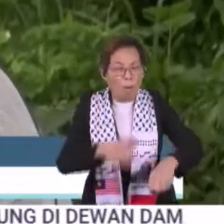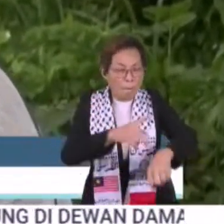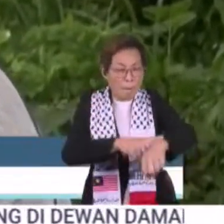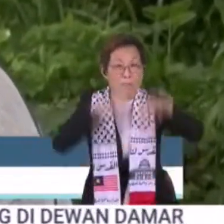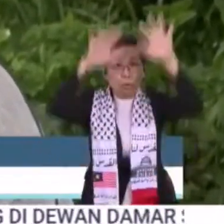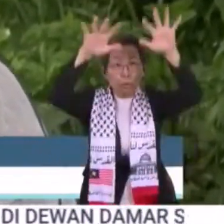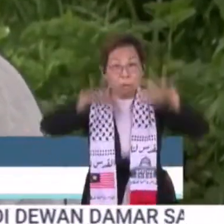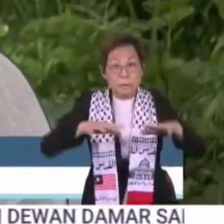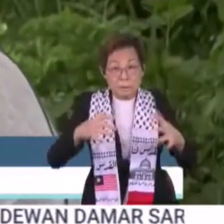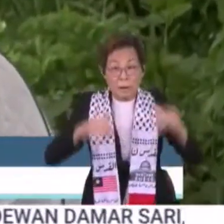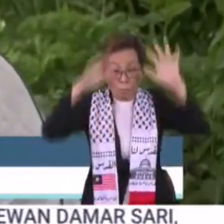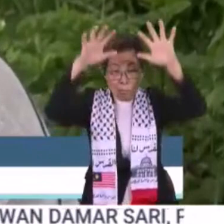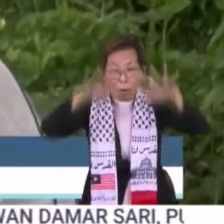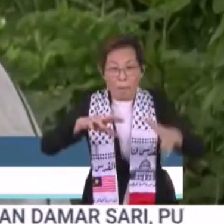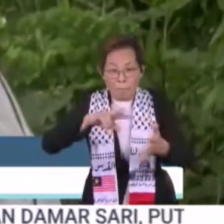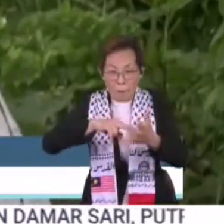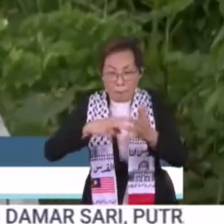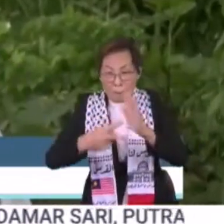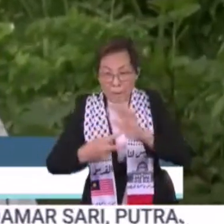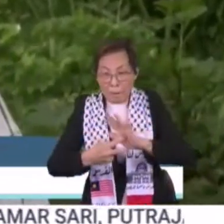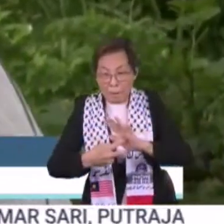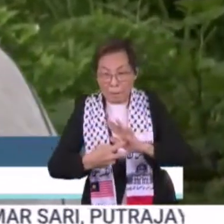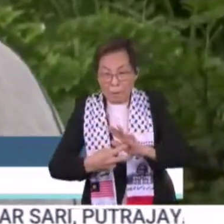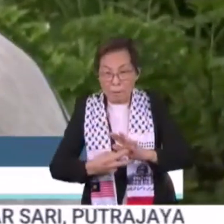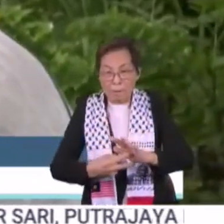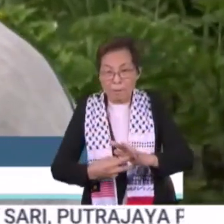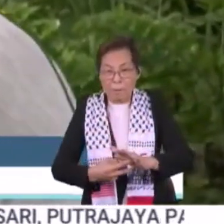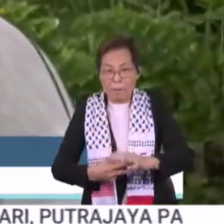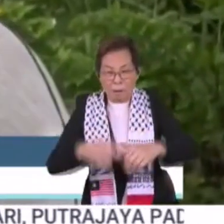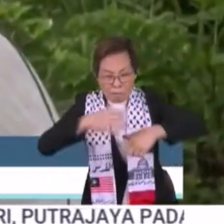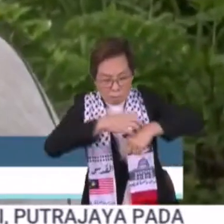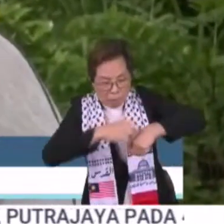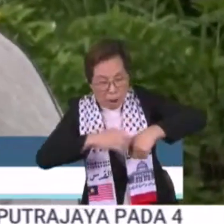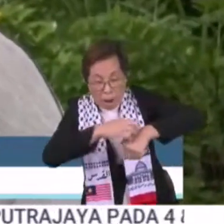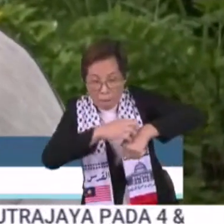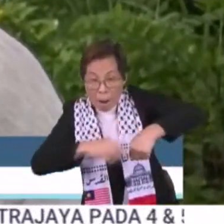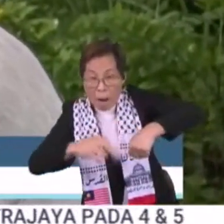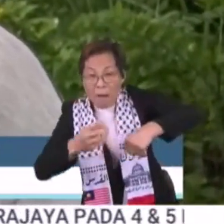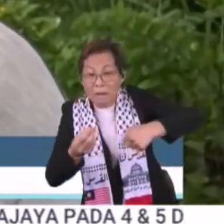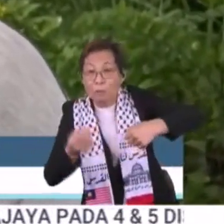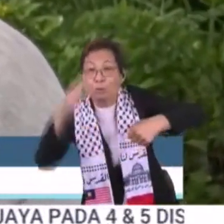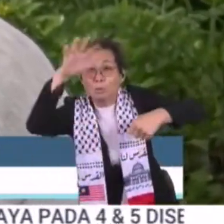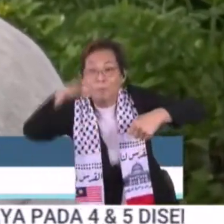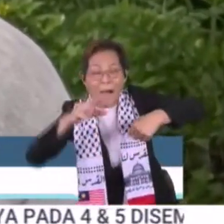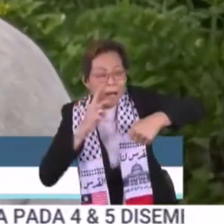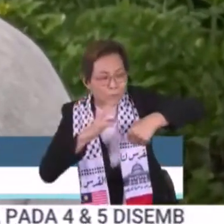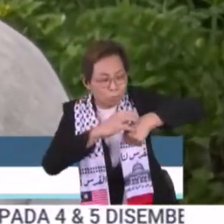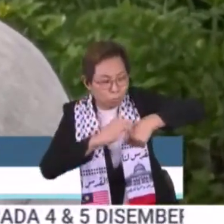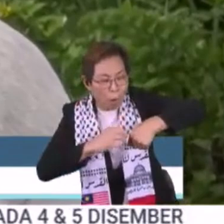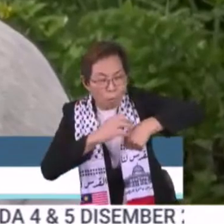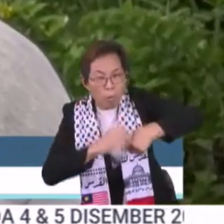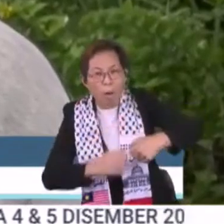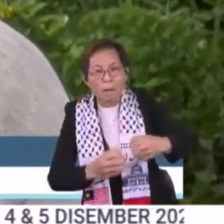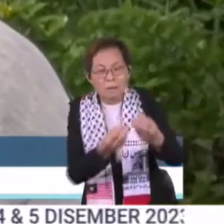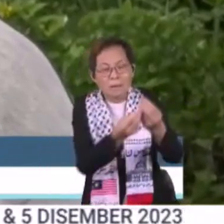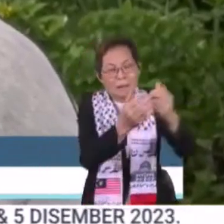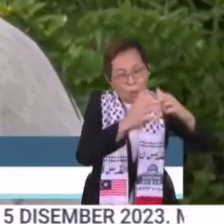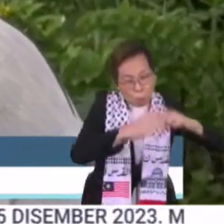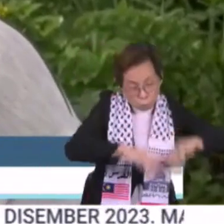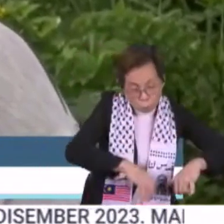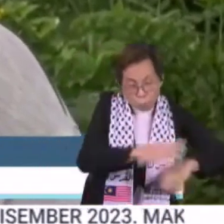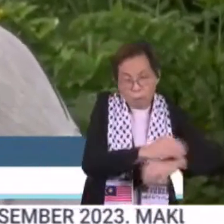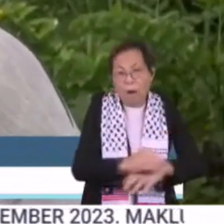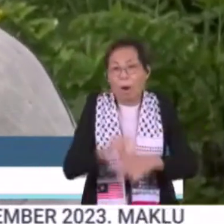hujan sekarang ni bermakna berlaku lagi tanahut jadi kita minta pihak berwajiah yang